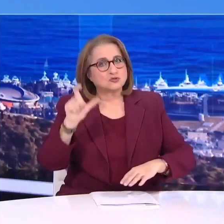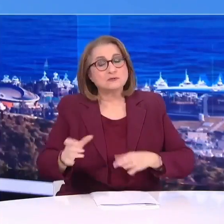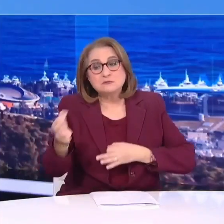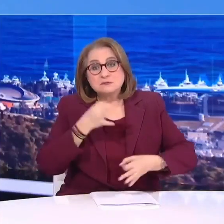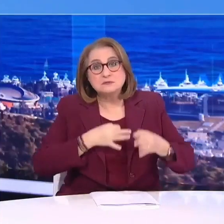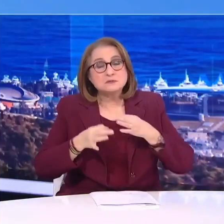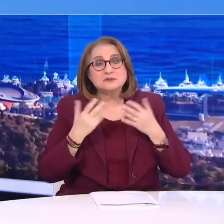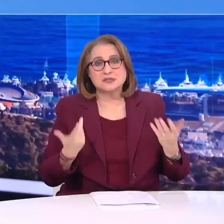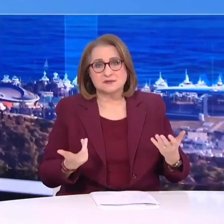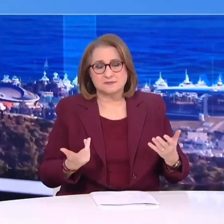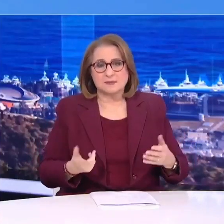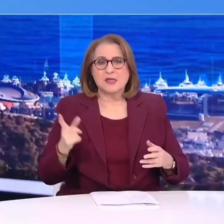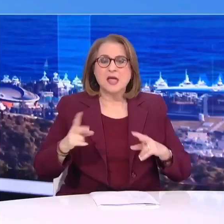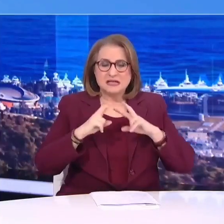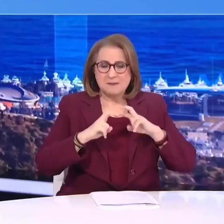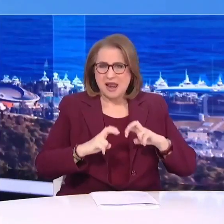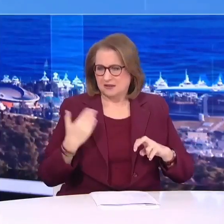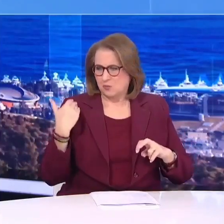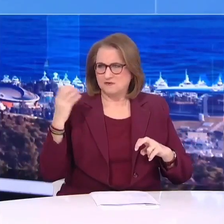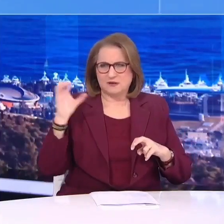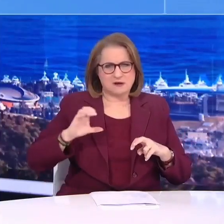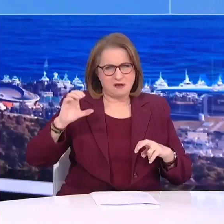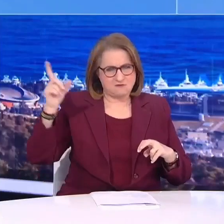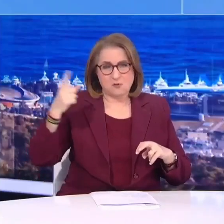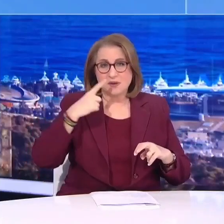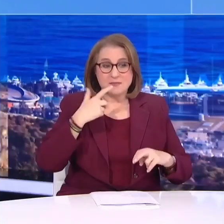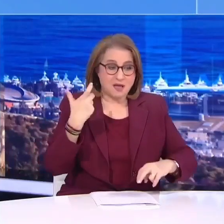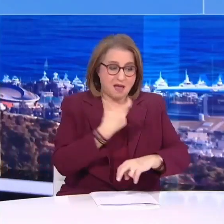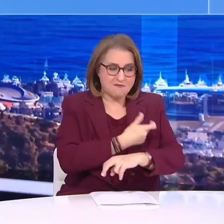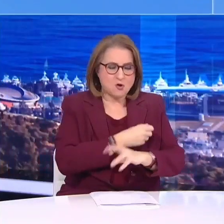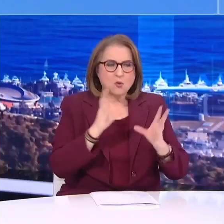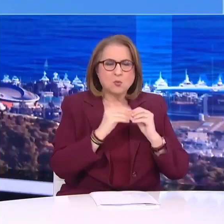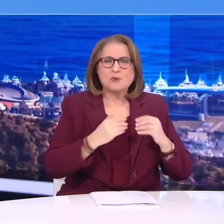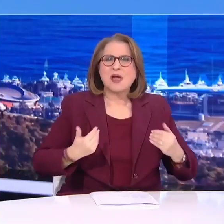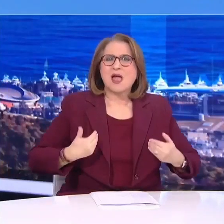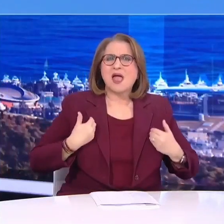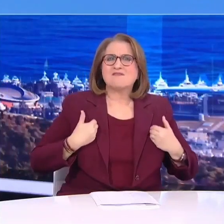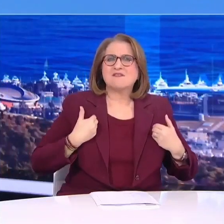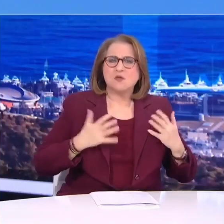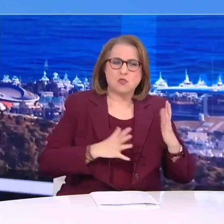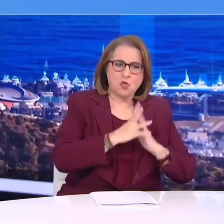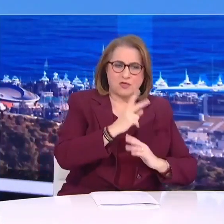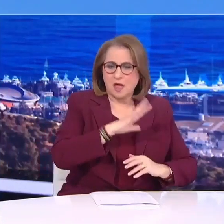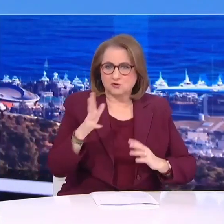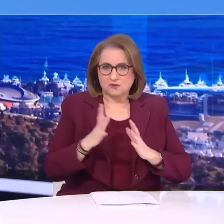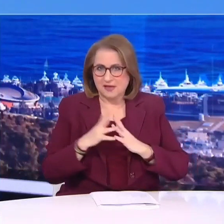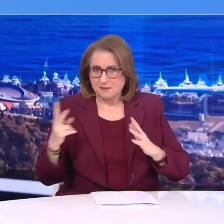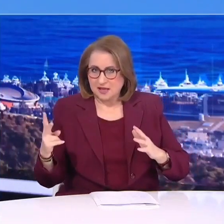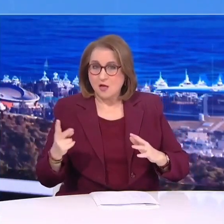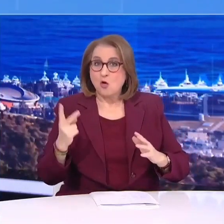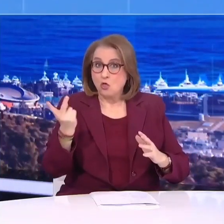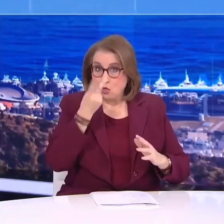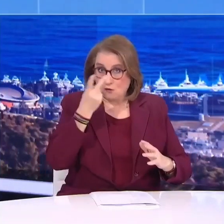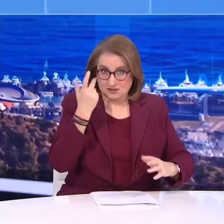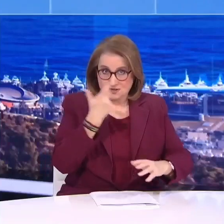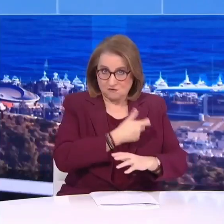CDC έδειξε ότι ο εμβολιασμός των εφήβων ηλικίας 12 με 17 ετών με δύο δόσεις εμβολίου μειώνει την πιθανότητα εμφάνισης MISC